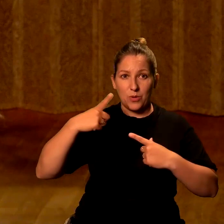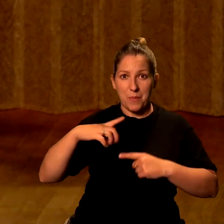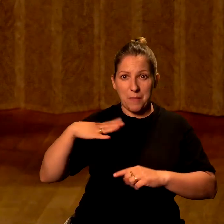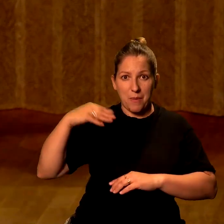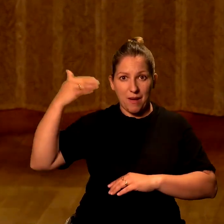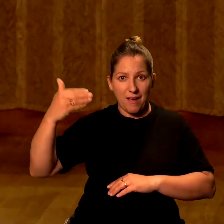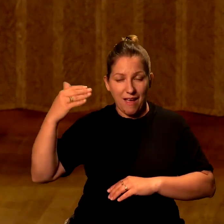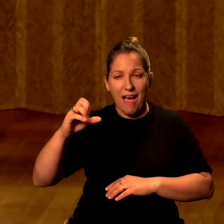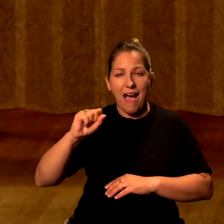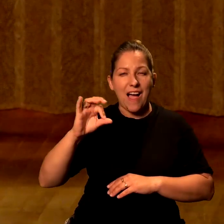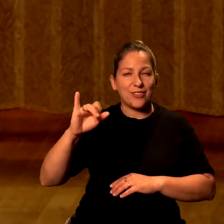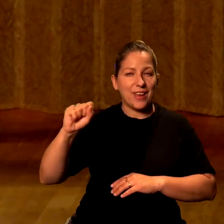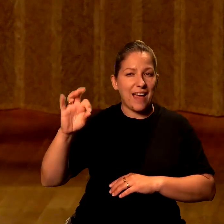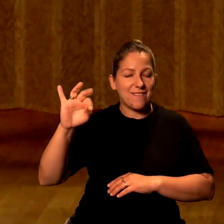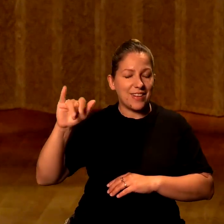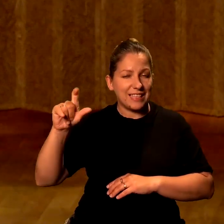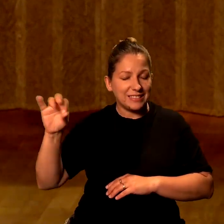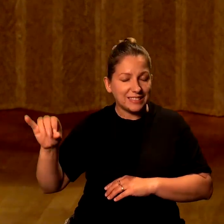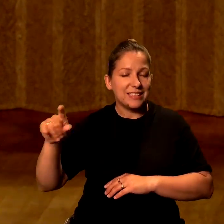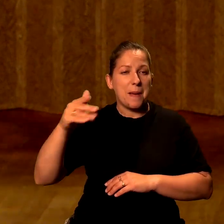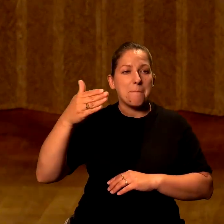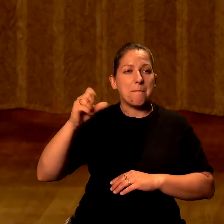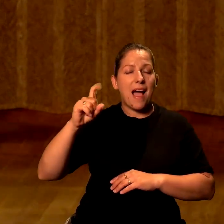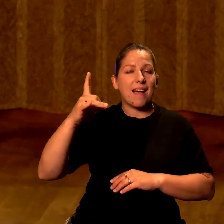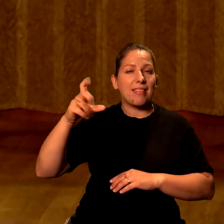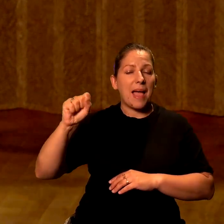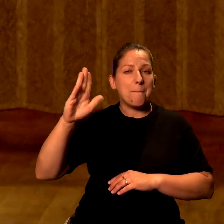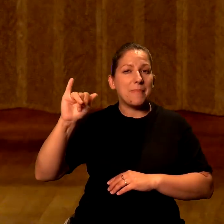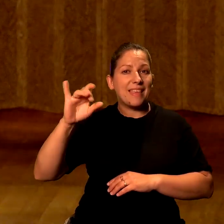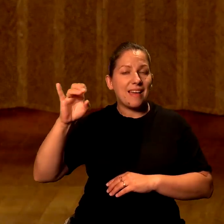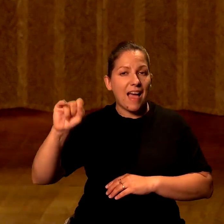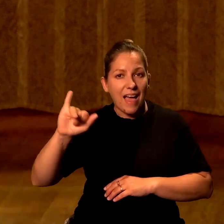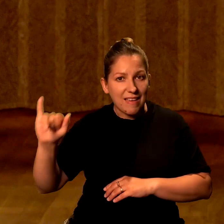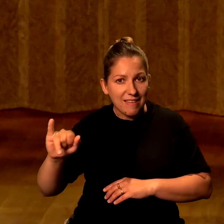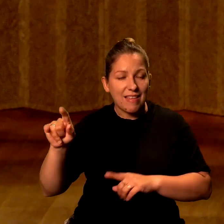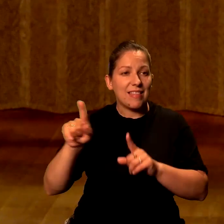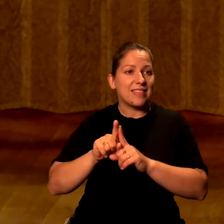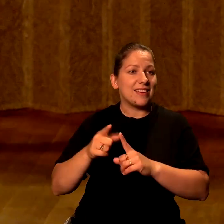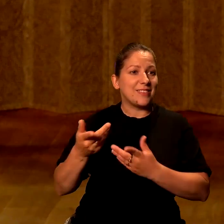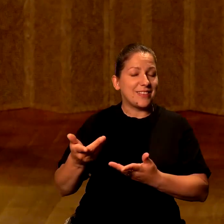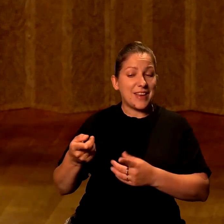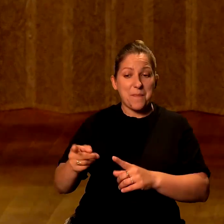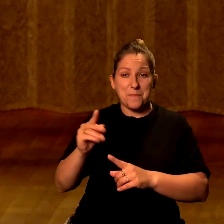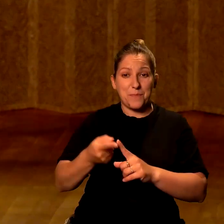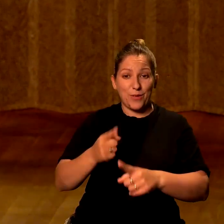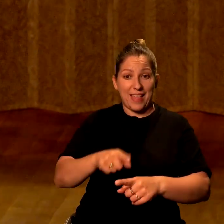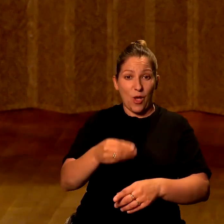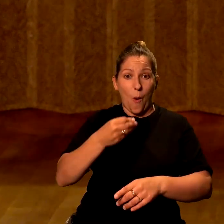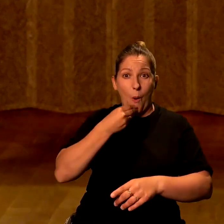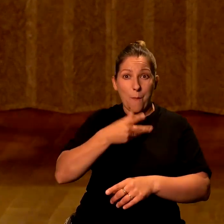Asia Flis, Magda Bigaj i tuż przed waszym obiadem, to jest prawdziwe